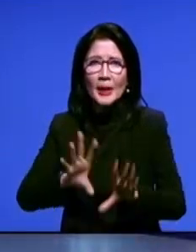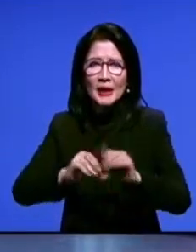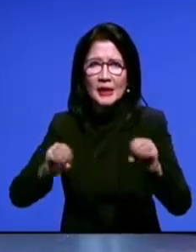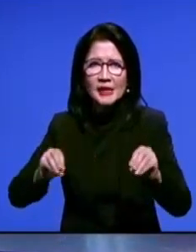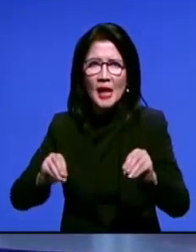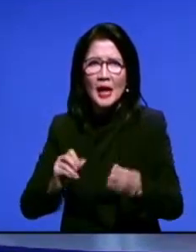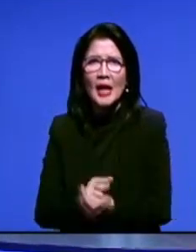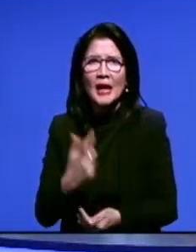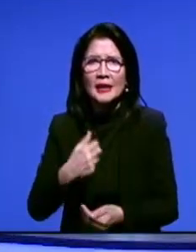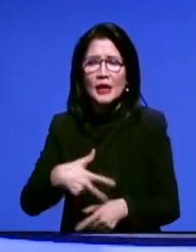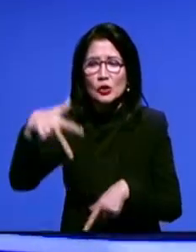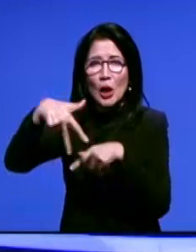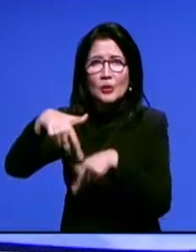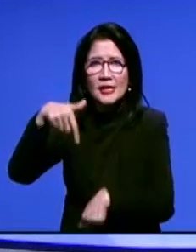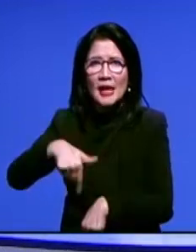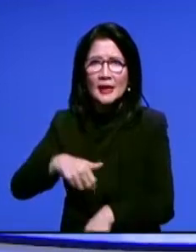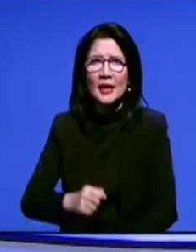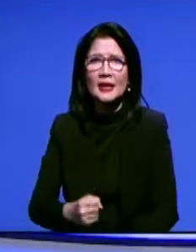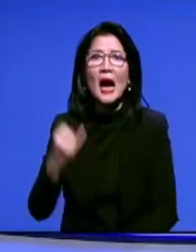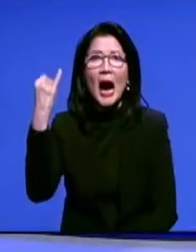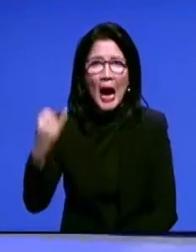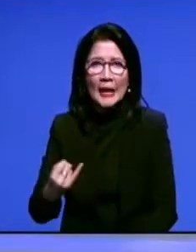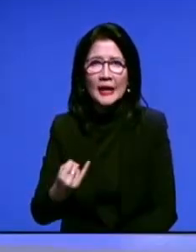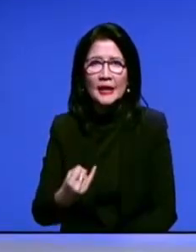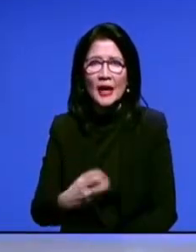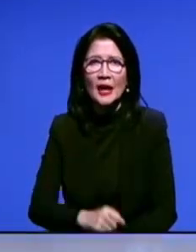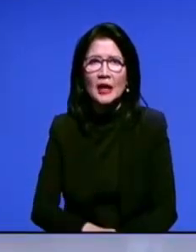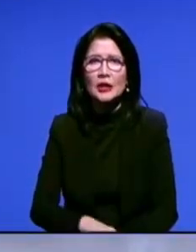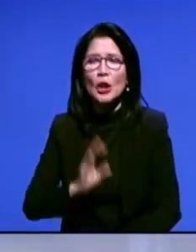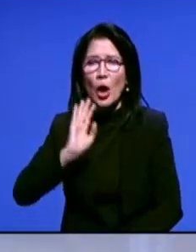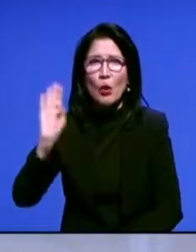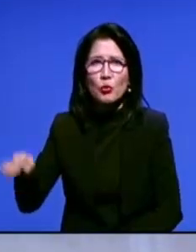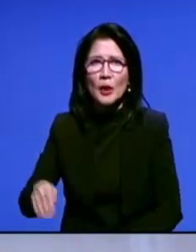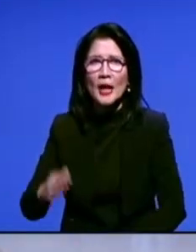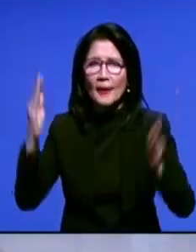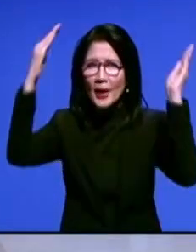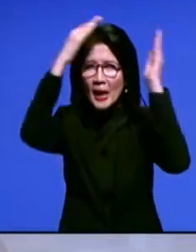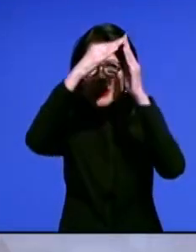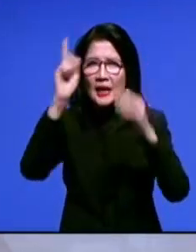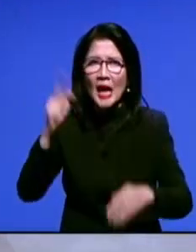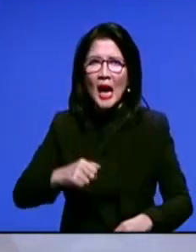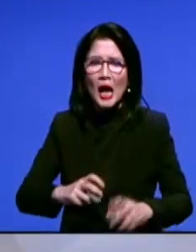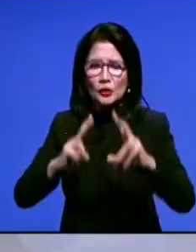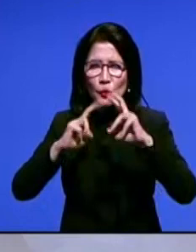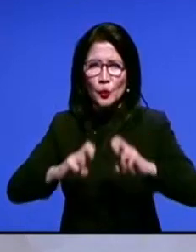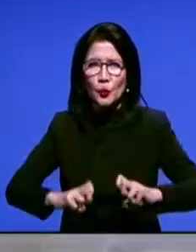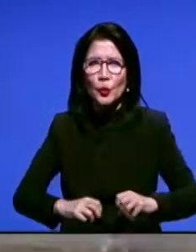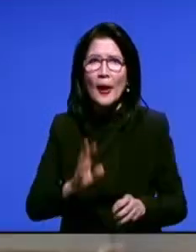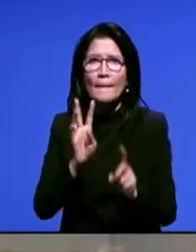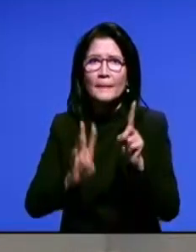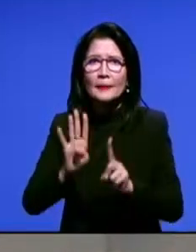Kabupaten Pinrang, Sulawesi Selatan, sebelum akhirnya dipulangkan ke Makassar untuk menjalani observasi selama 14 hari.